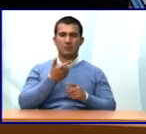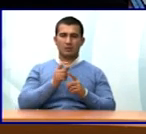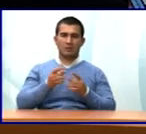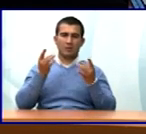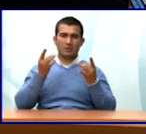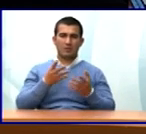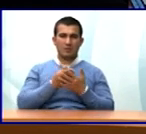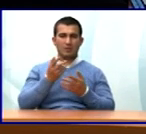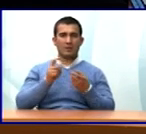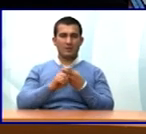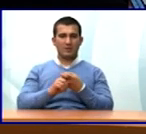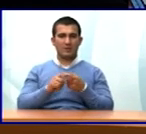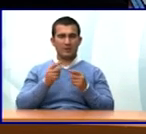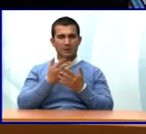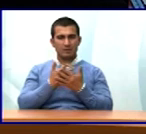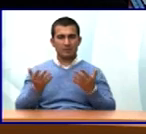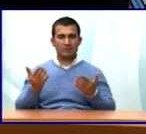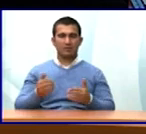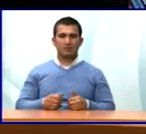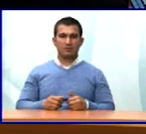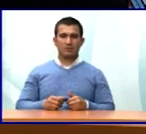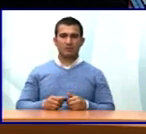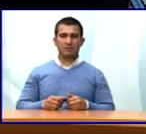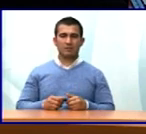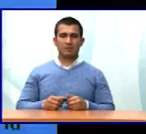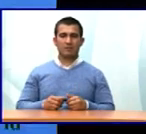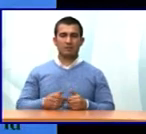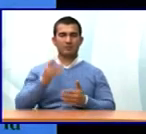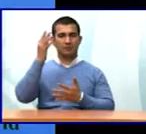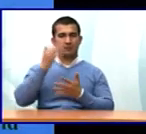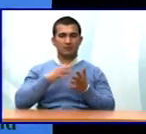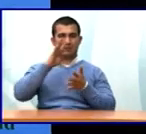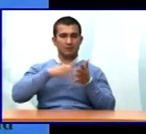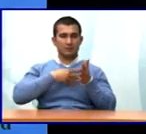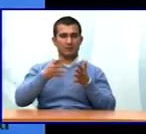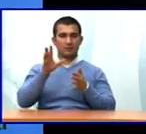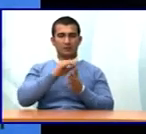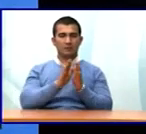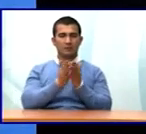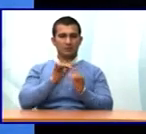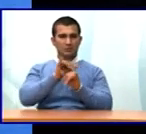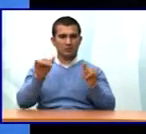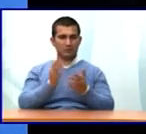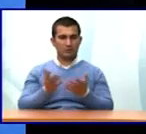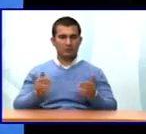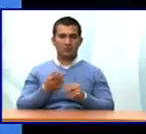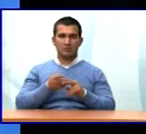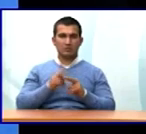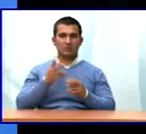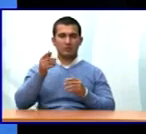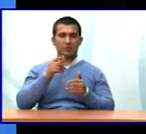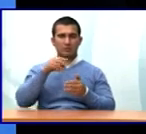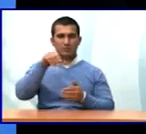kompleks birikmalarni hosil bo'lishida ishtirok etadi. Yuqoridagi jadval darsligimizda ham berilgan. Ya'ni bu yerda o'g'it